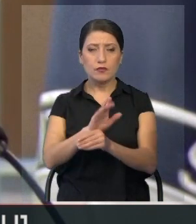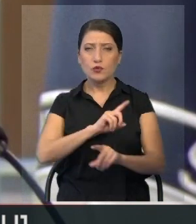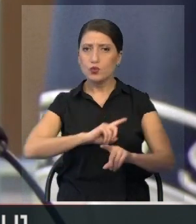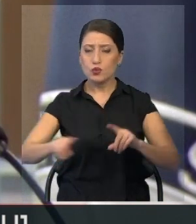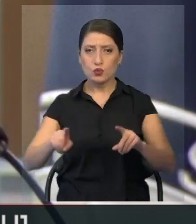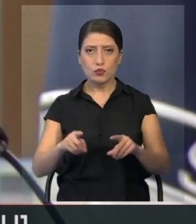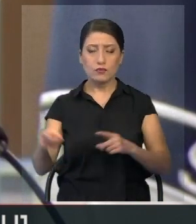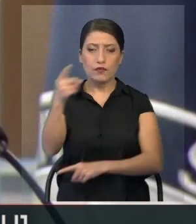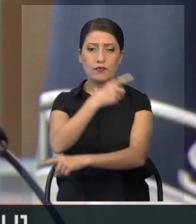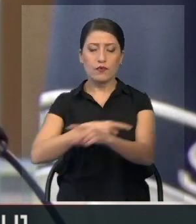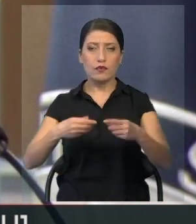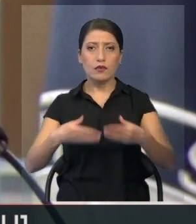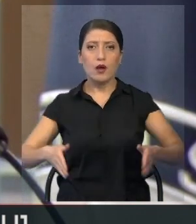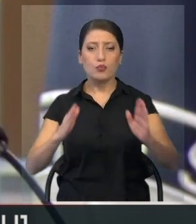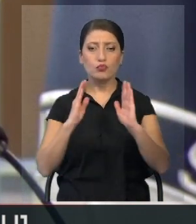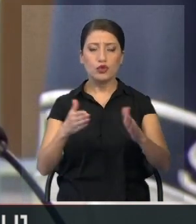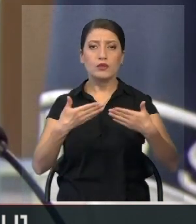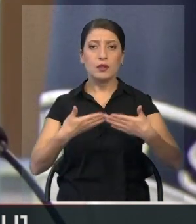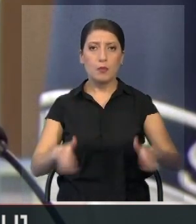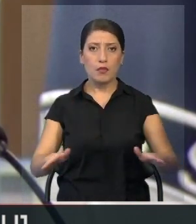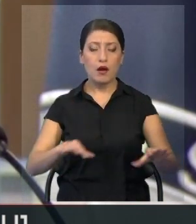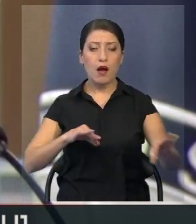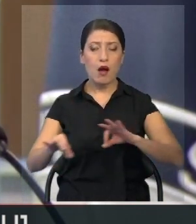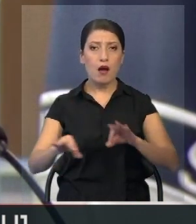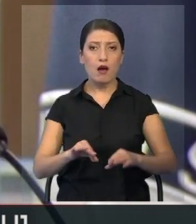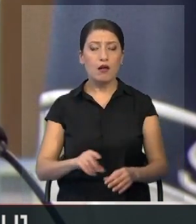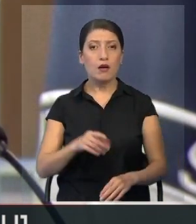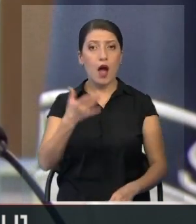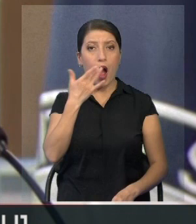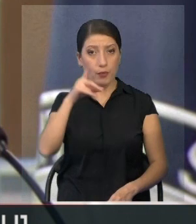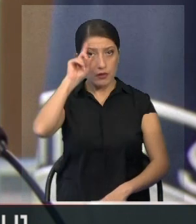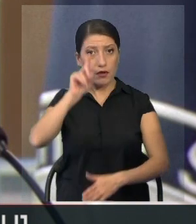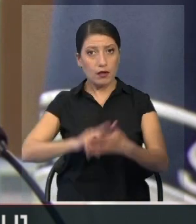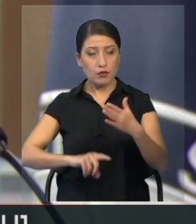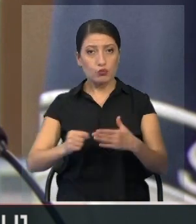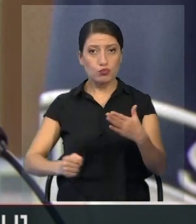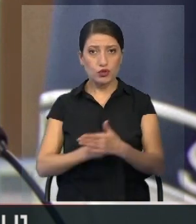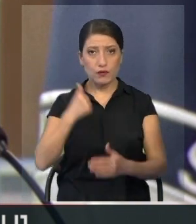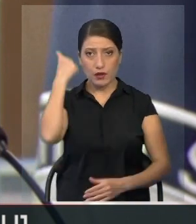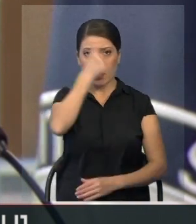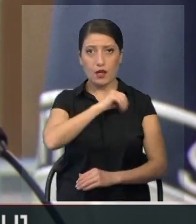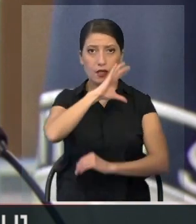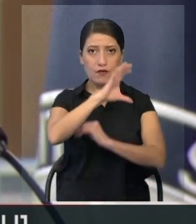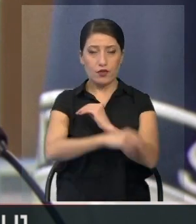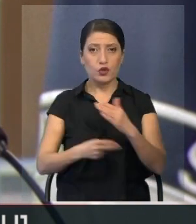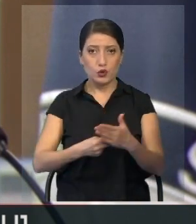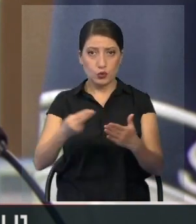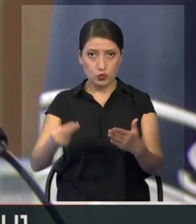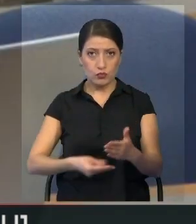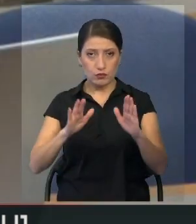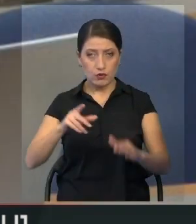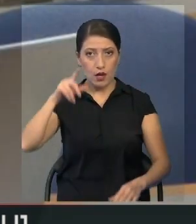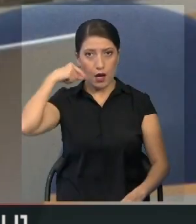հնարավորինս շուտ վերականգնել միջանցքով ազատ տեղաշարժը։ Հարցին թե արդյոք Սպիտակ տանը հավատում են, որ մինչև տարեվերջ կստորագրվի հայ-ադրբեջանական